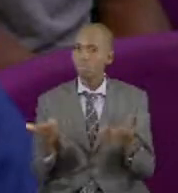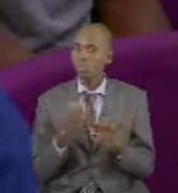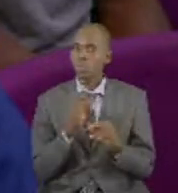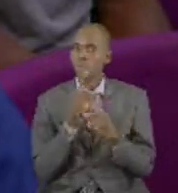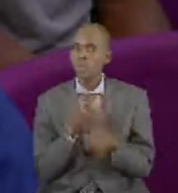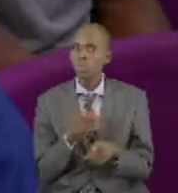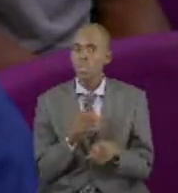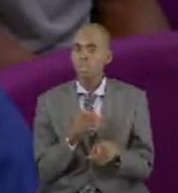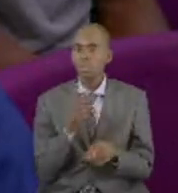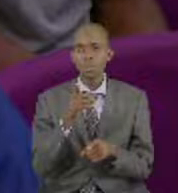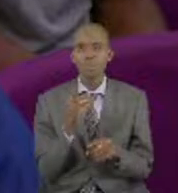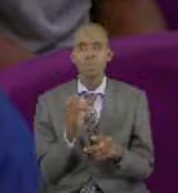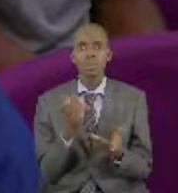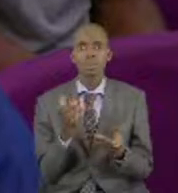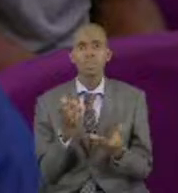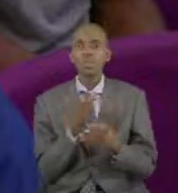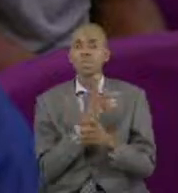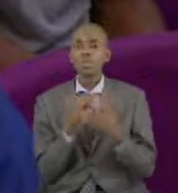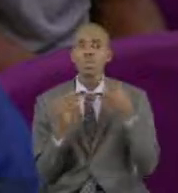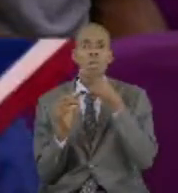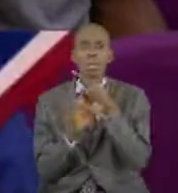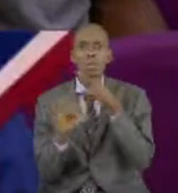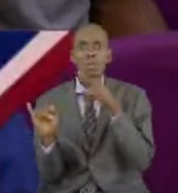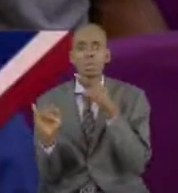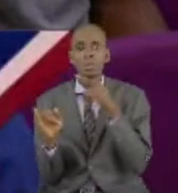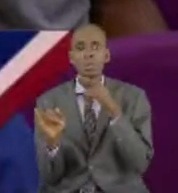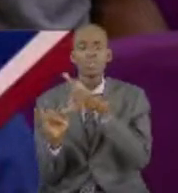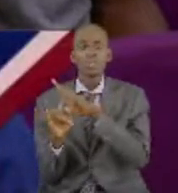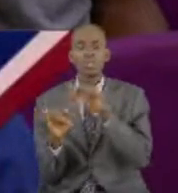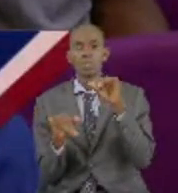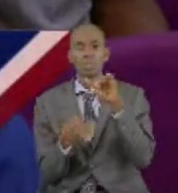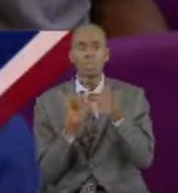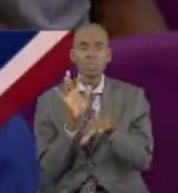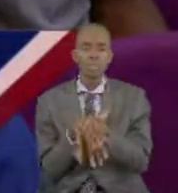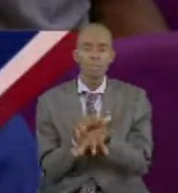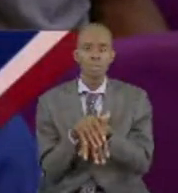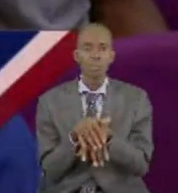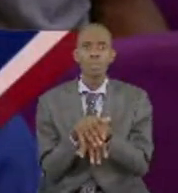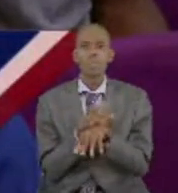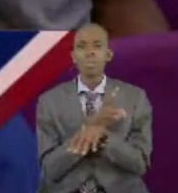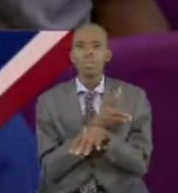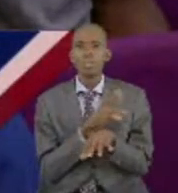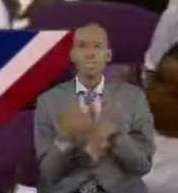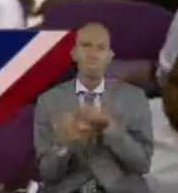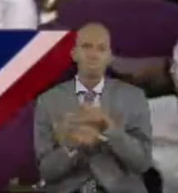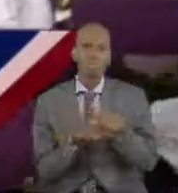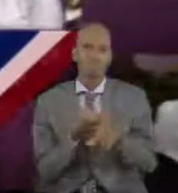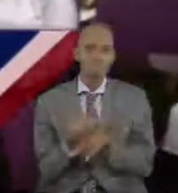mon peuple. Plus de mensonges, plus de tromperies, plus